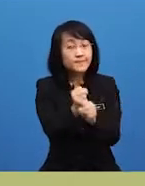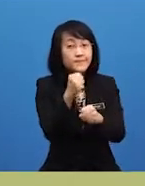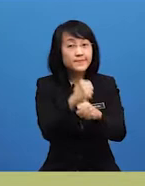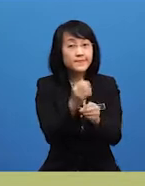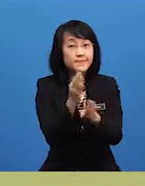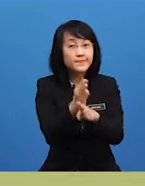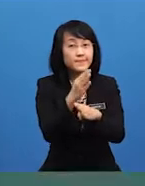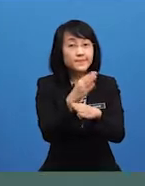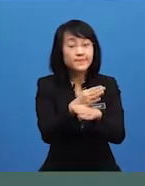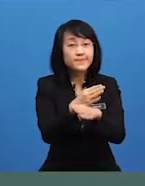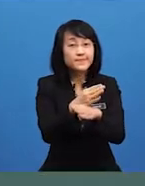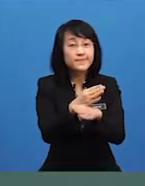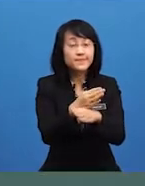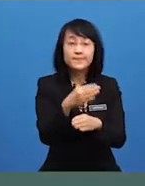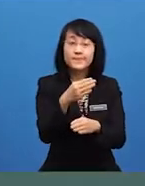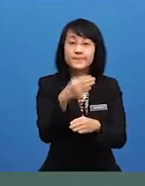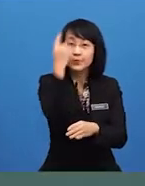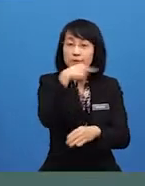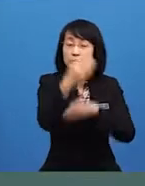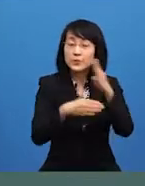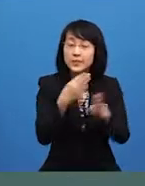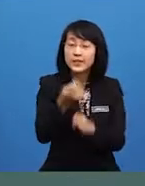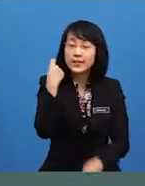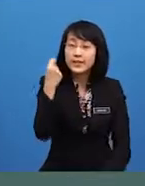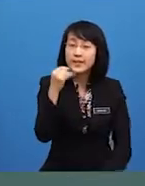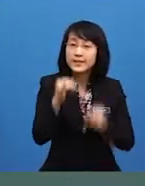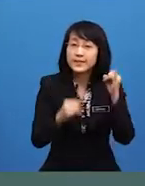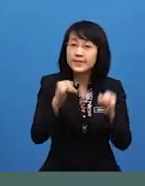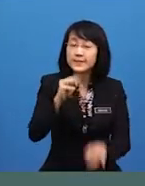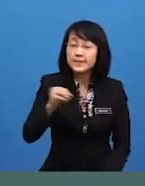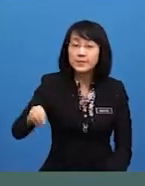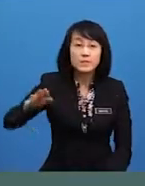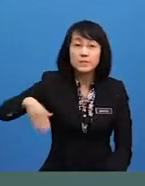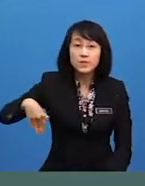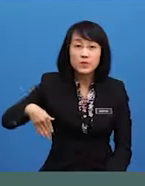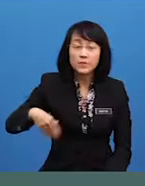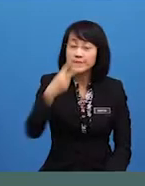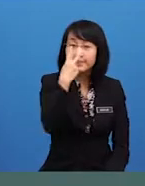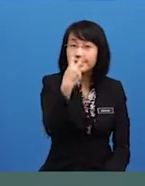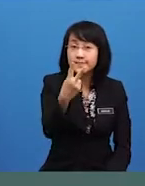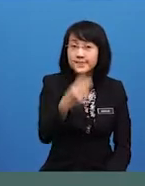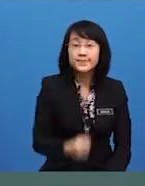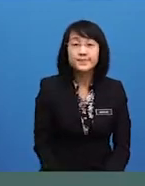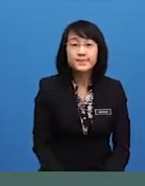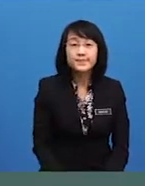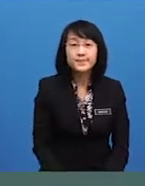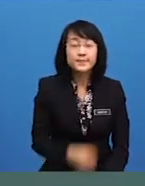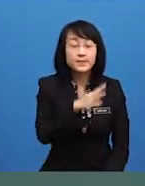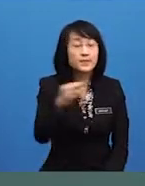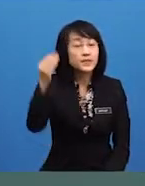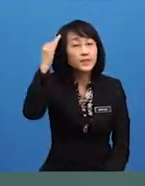bumi tersebut? Jika murid-murid belum pernah melihat dan